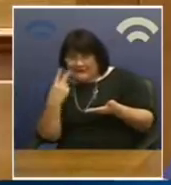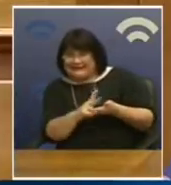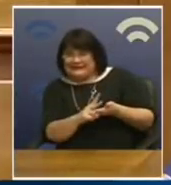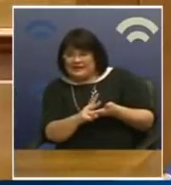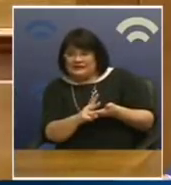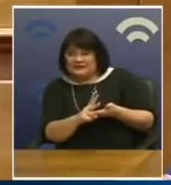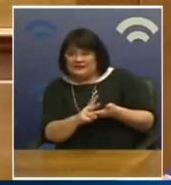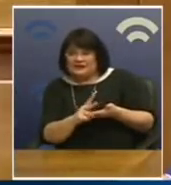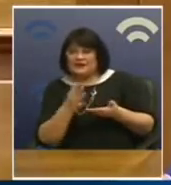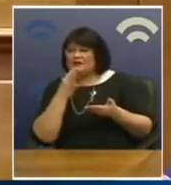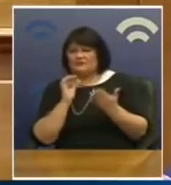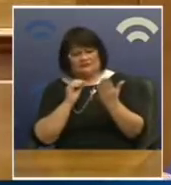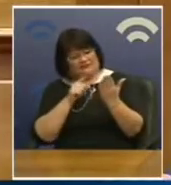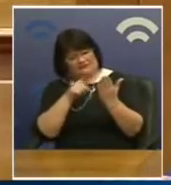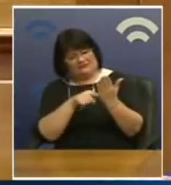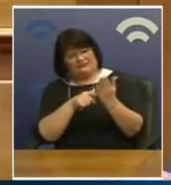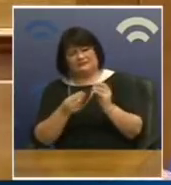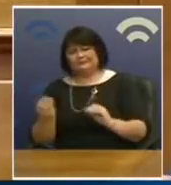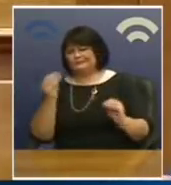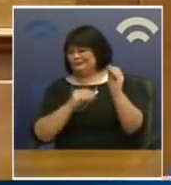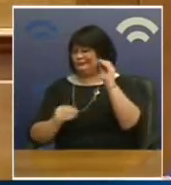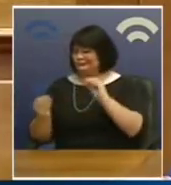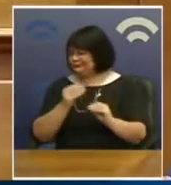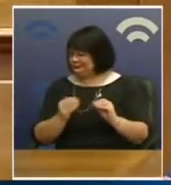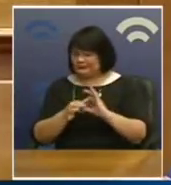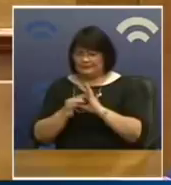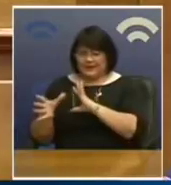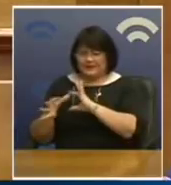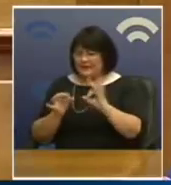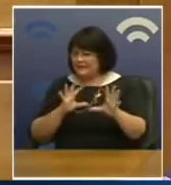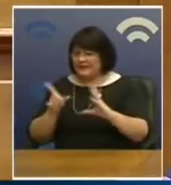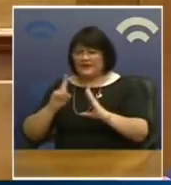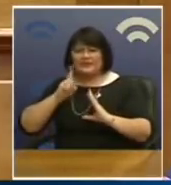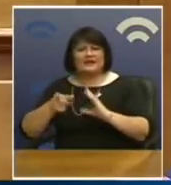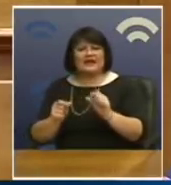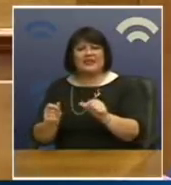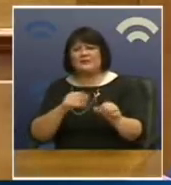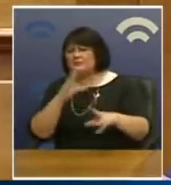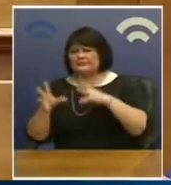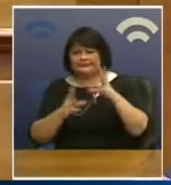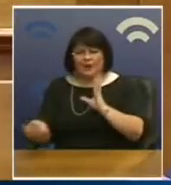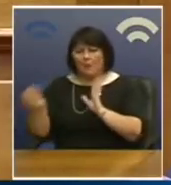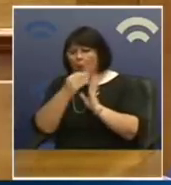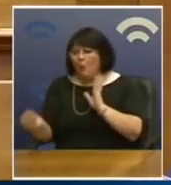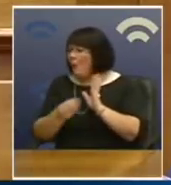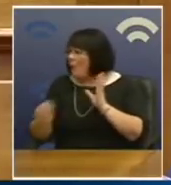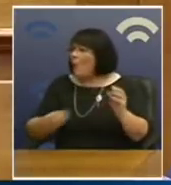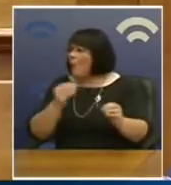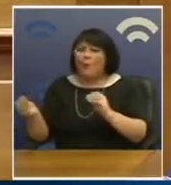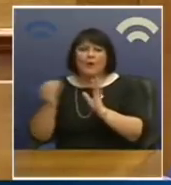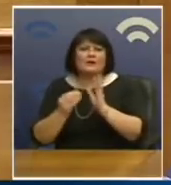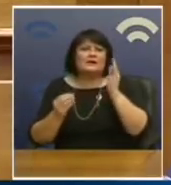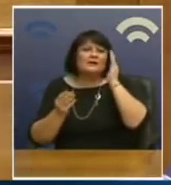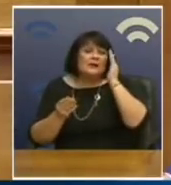μοιάζει να είναι ένα ποτπουρί ποικίλων και ασύνδετων μεταξύ τους ρυθμίσεων, που φαίνεται τελικά πως ο μόνος λόγος